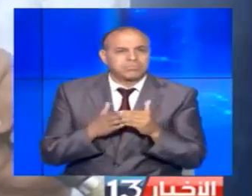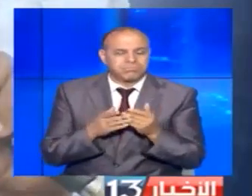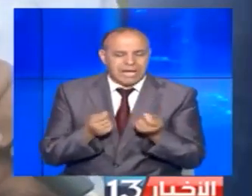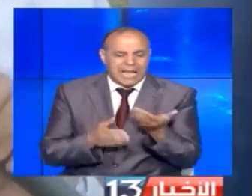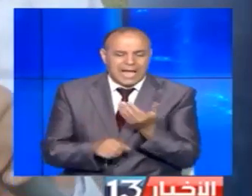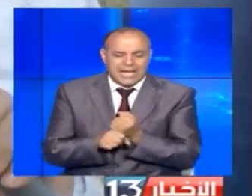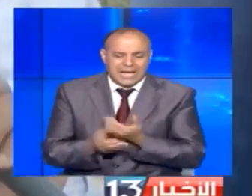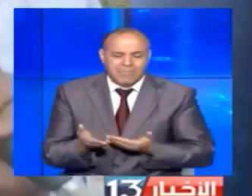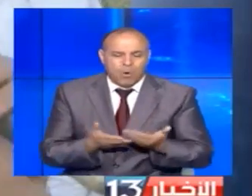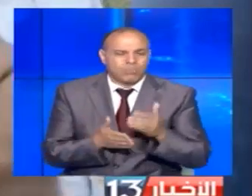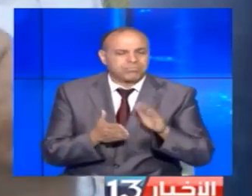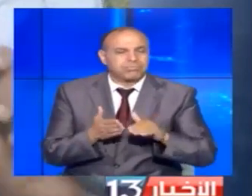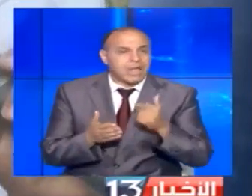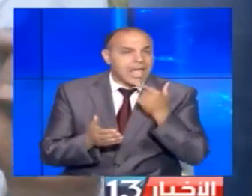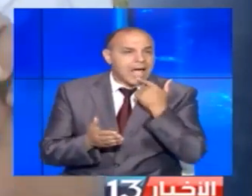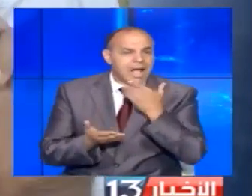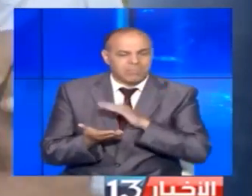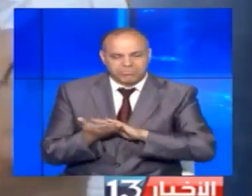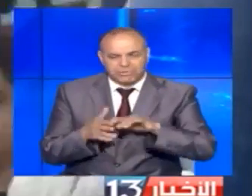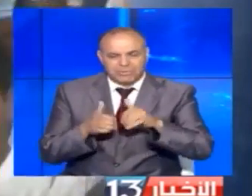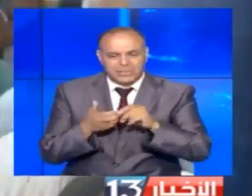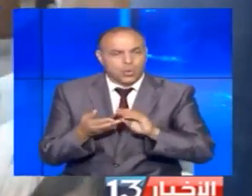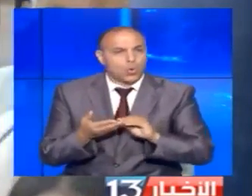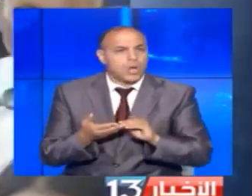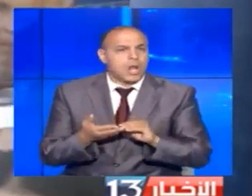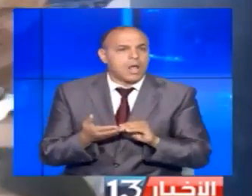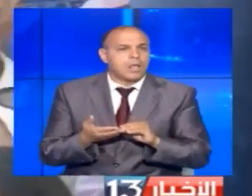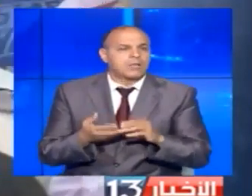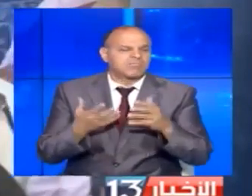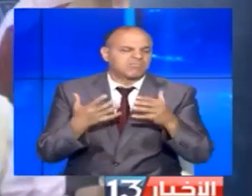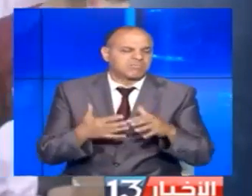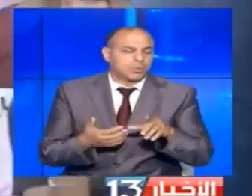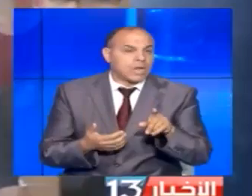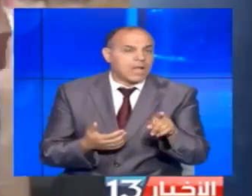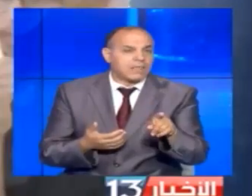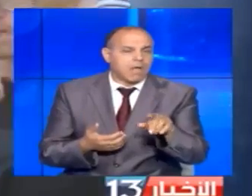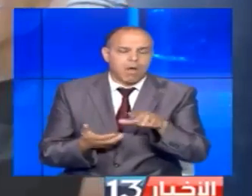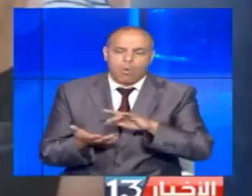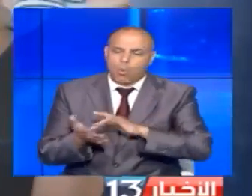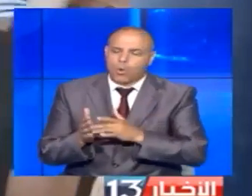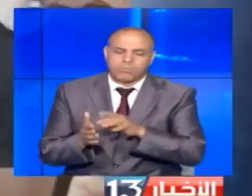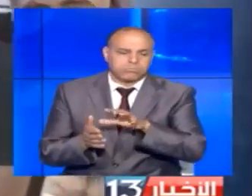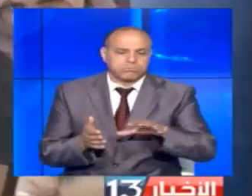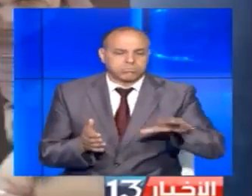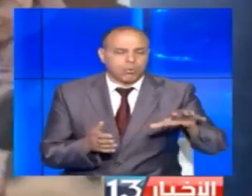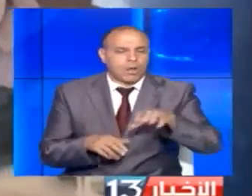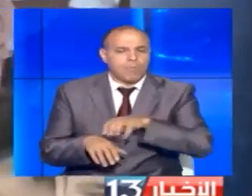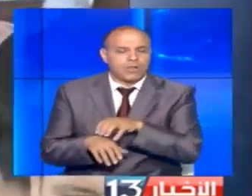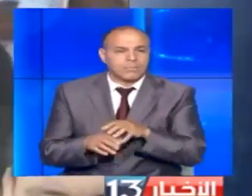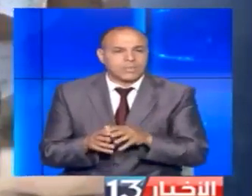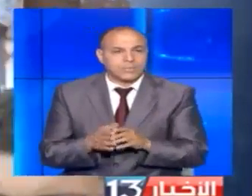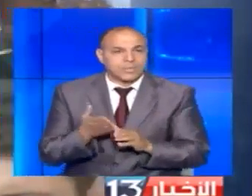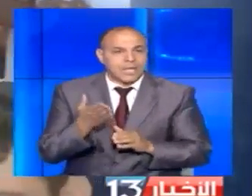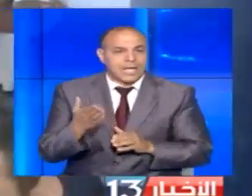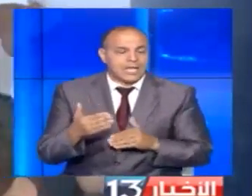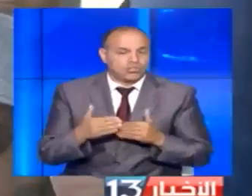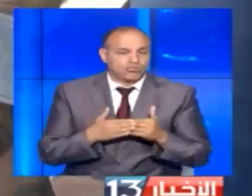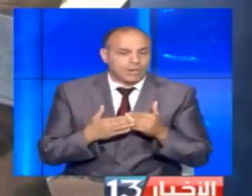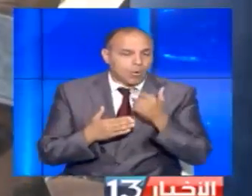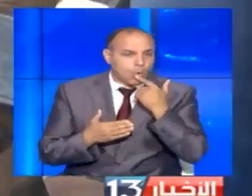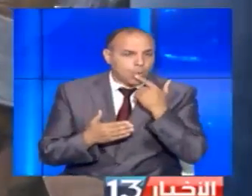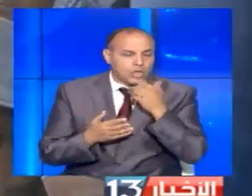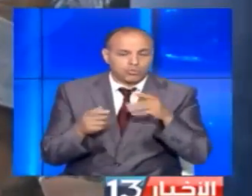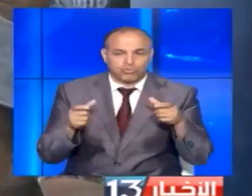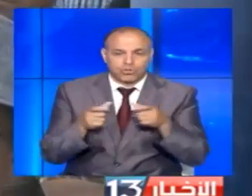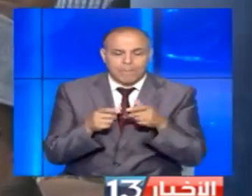الخدمات وتداعيات البنية الأساسية المهترئة في مختلف مناطق المعتمدية، إلى جانب تحميل